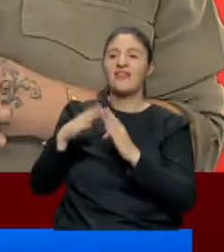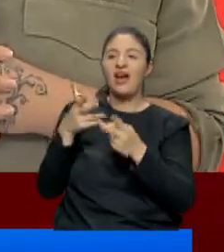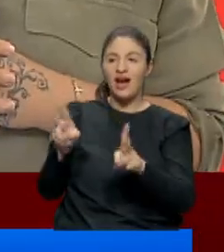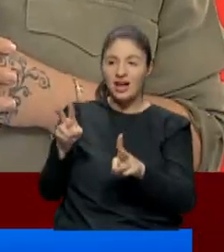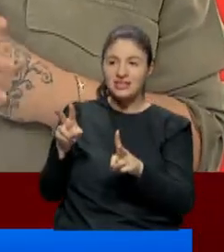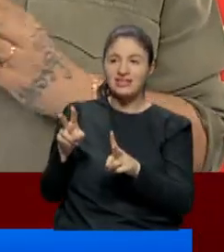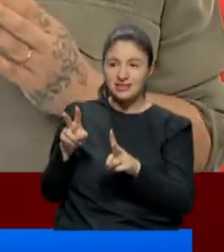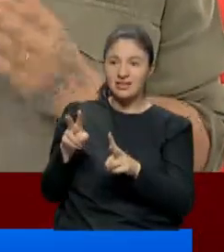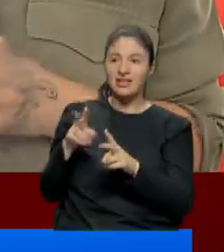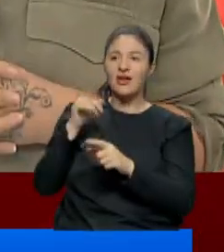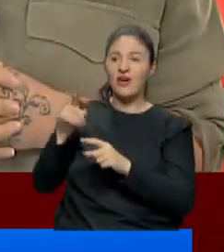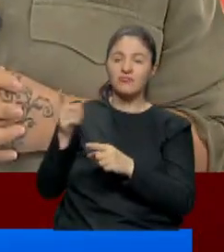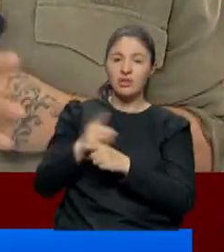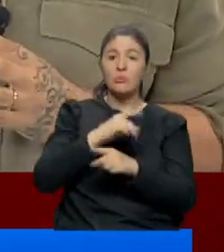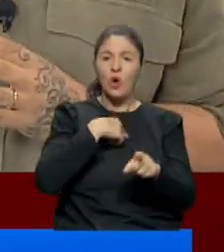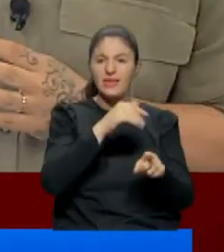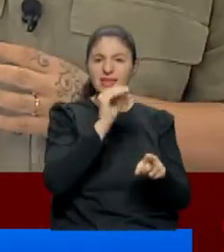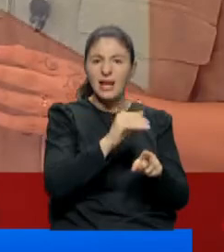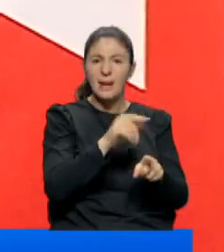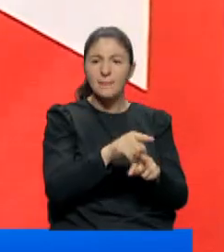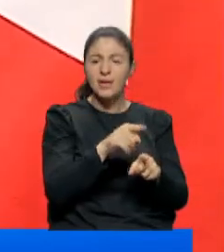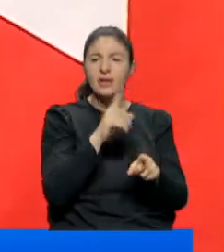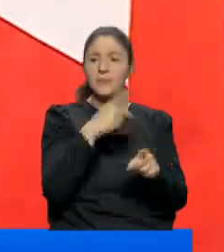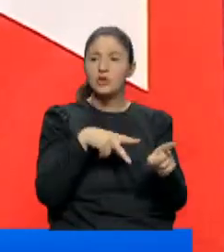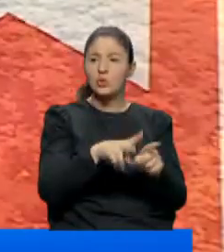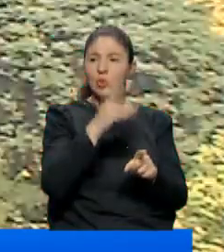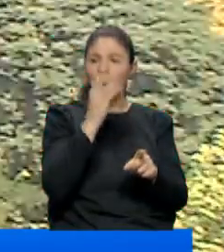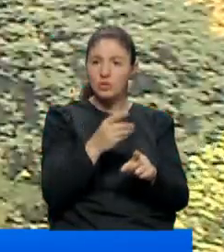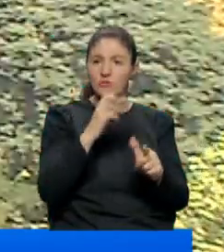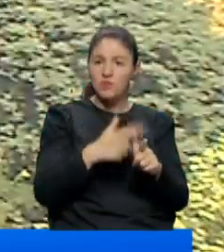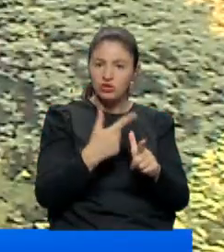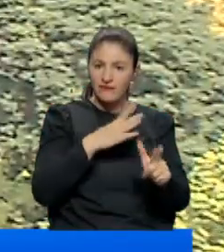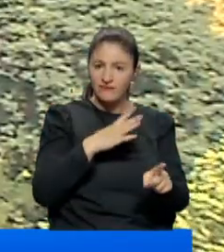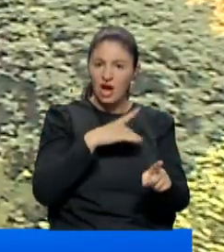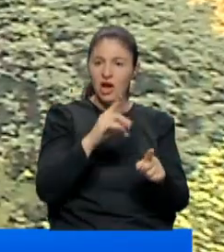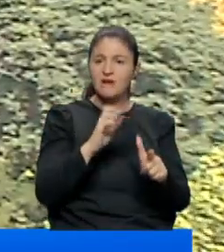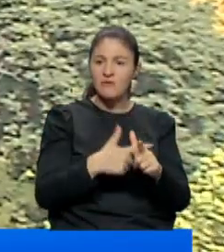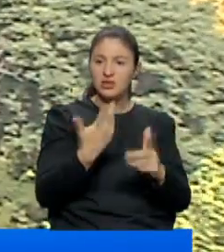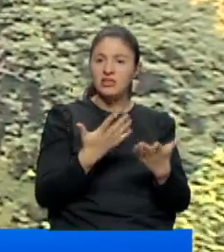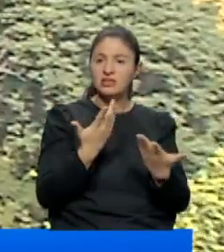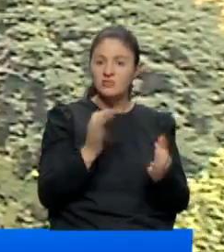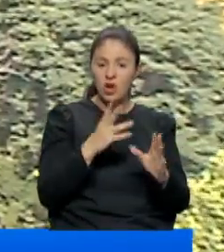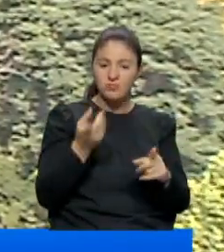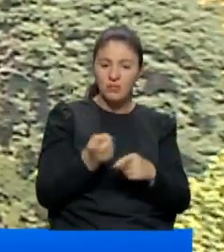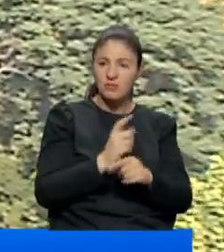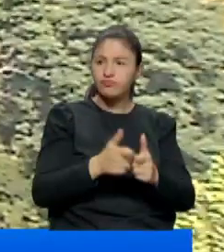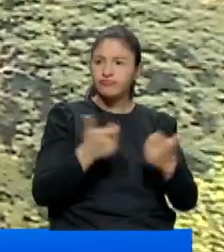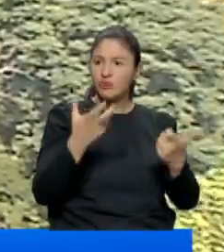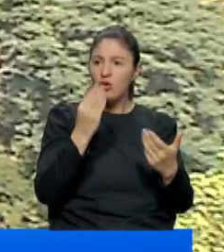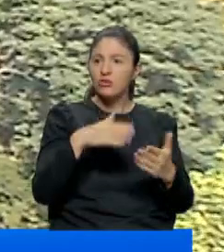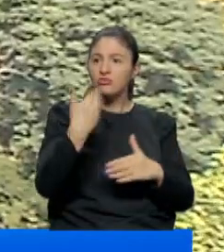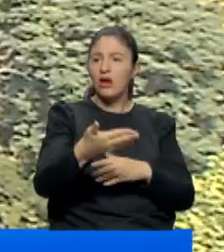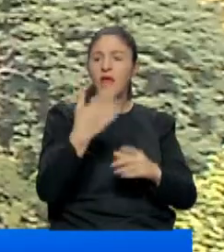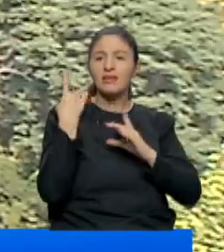kahve Sayın inanın projelerini geldi bir yola çıktınız bir projeniz var O proje nasıl böyle çeşitlendi